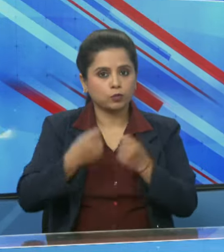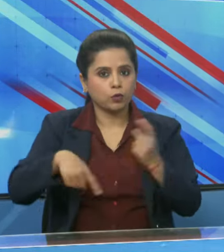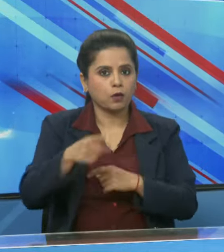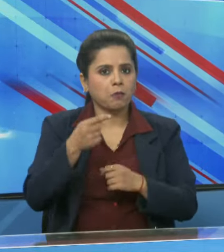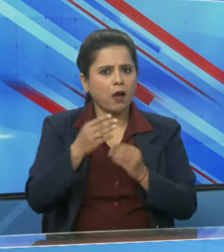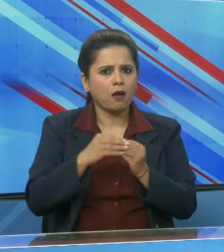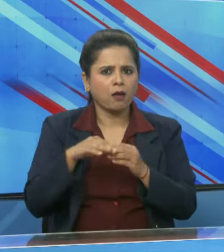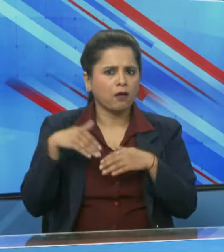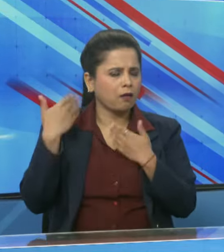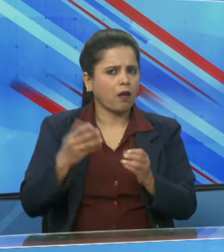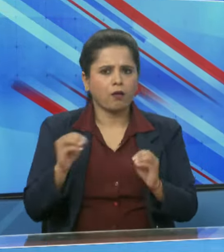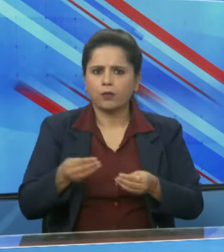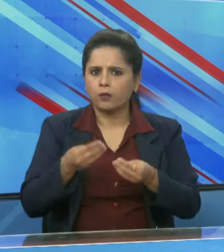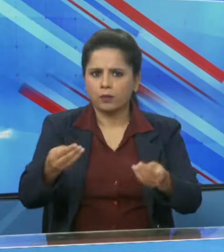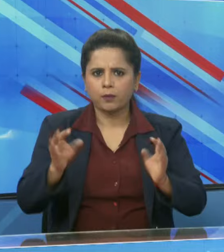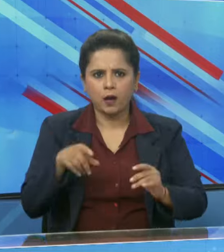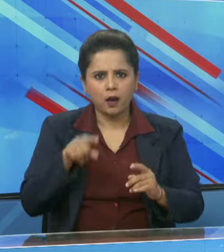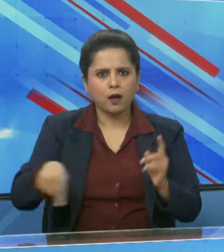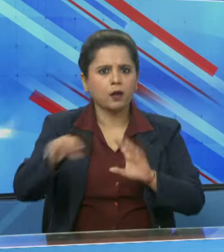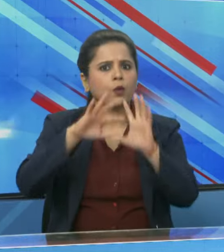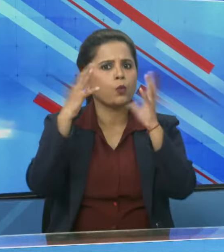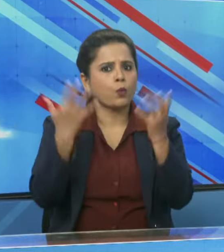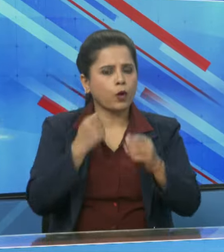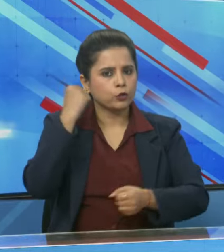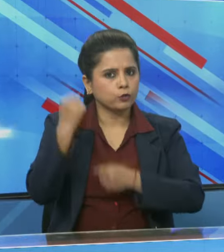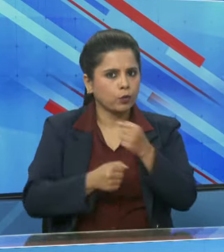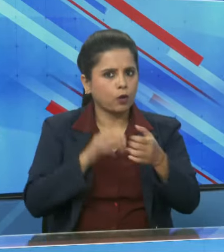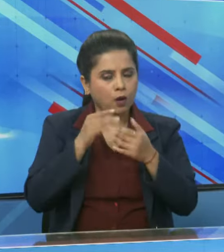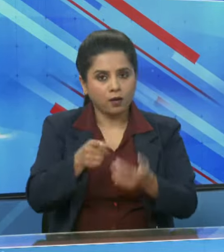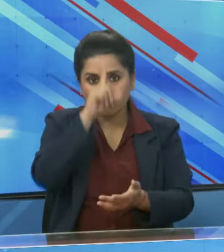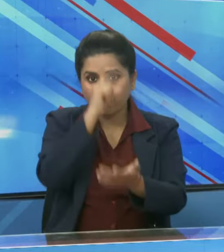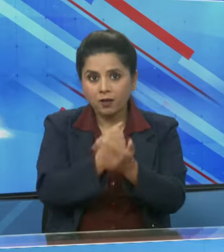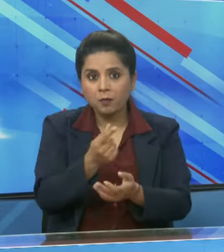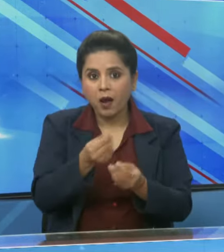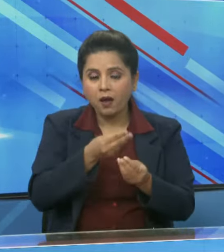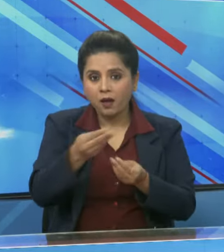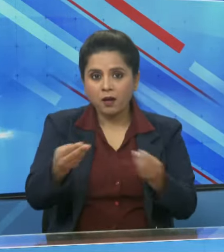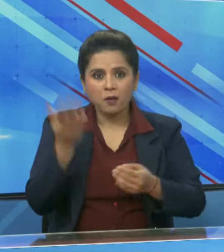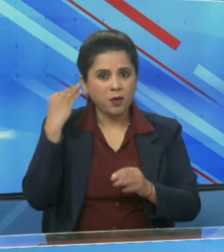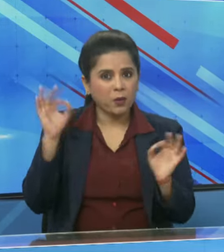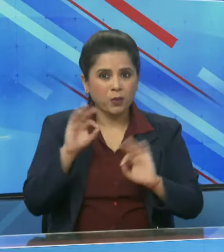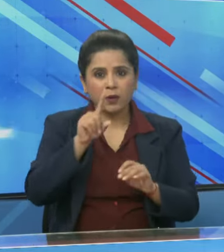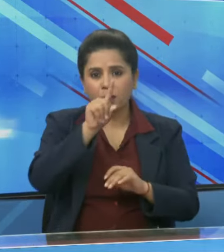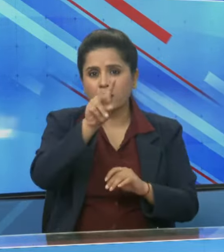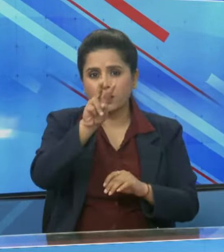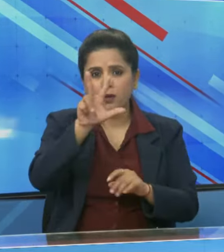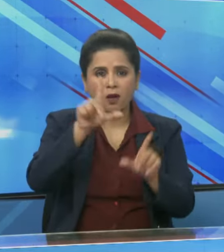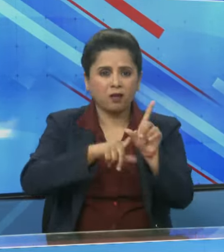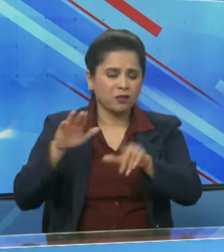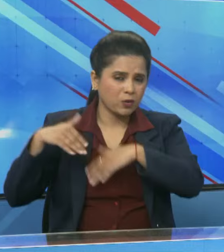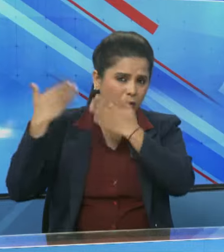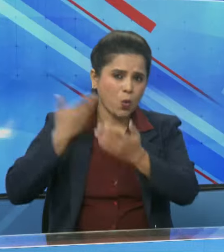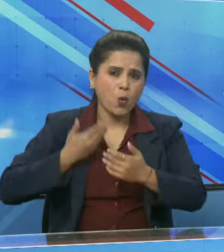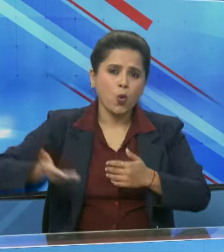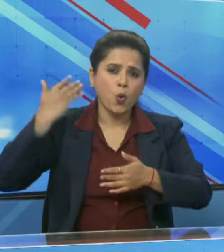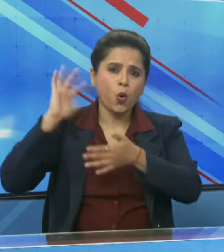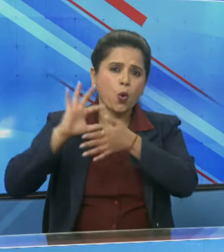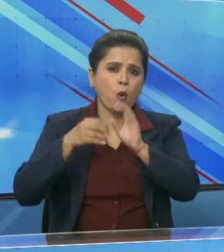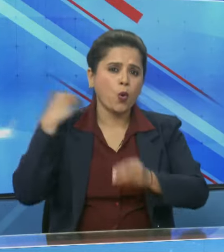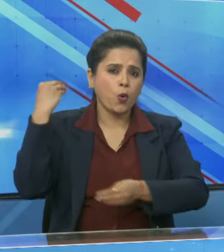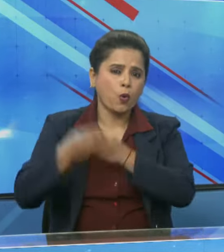नहीं दी जाती है। इस तरह से वर्ल्ड एथलेटिक्स के इस फैसले से इनाम राशि न देने की 128 साल की पुरानी ओलंपिक